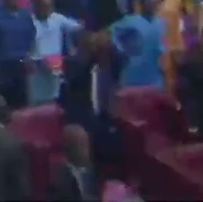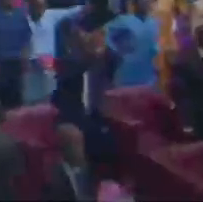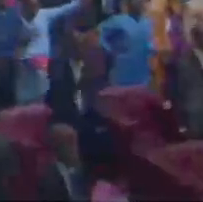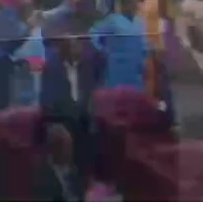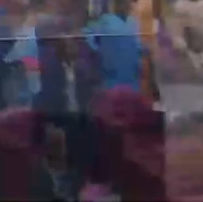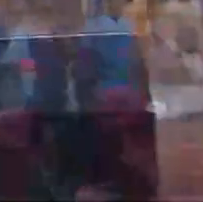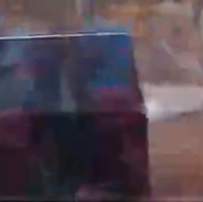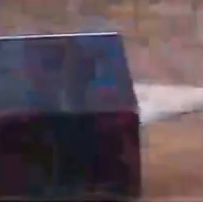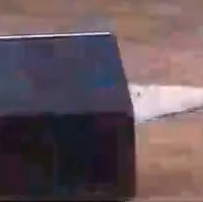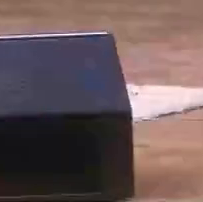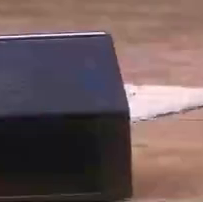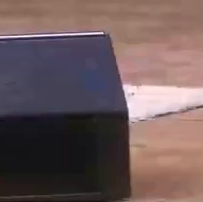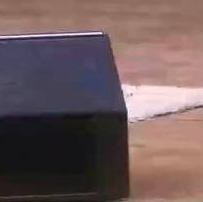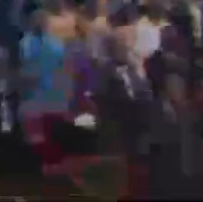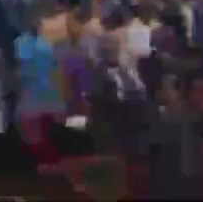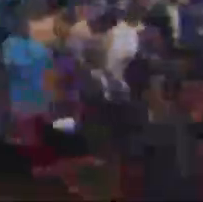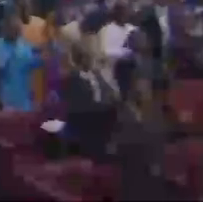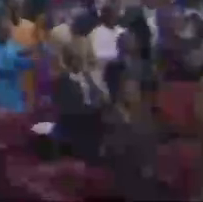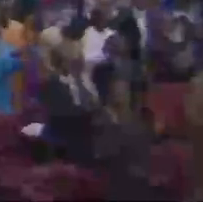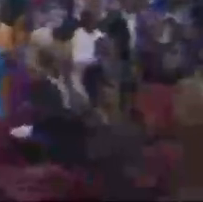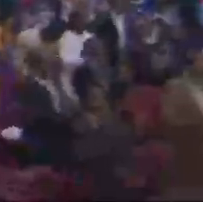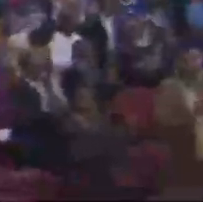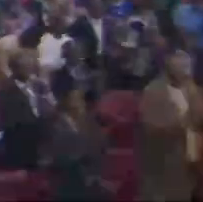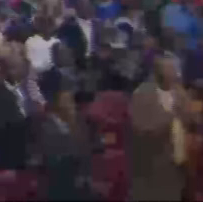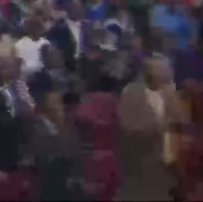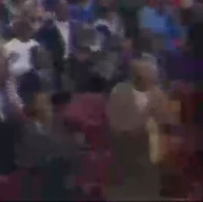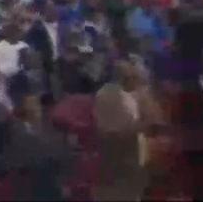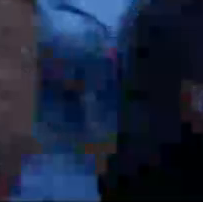Bonne année d'acclamation au nom de Jésus.